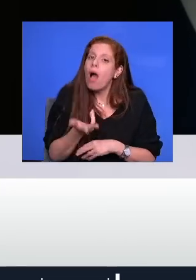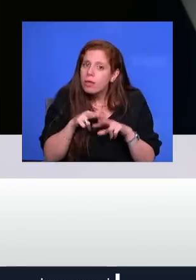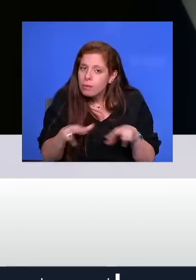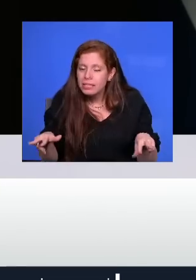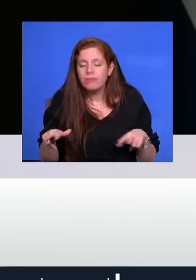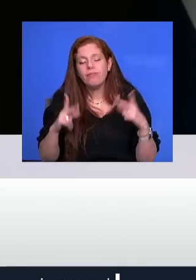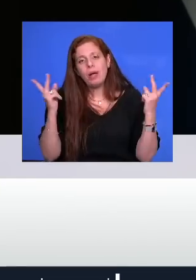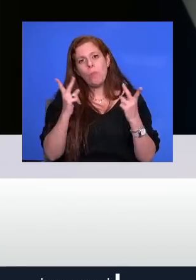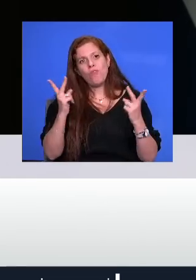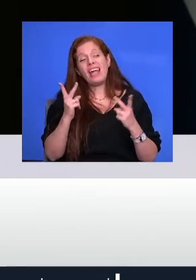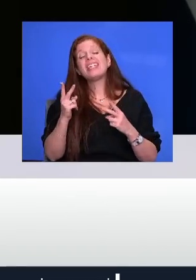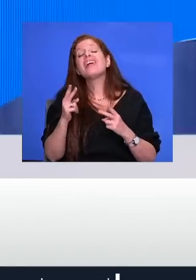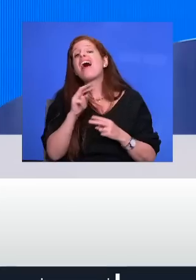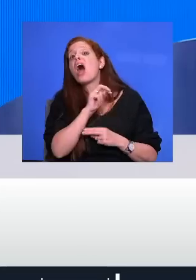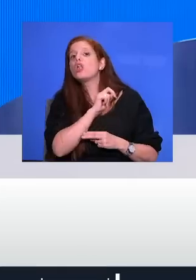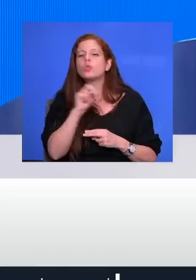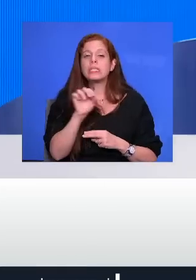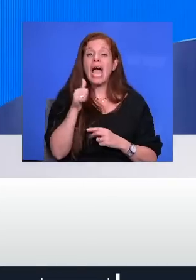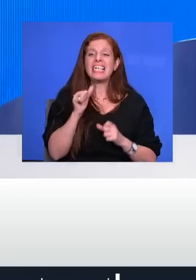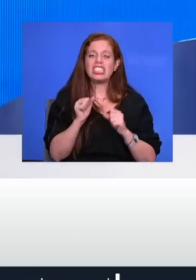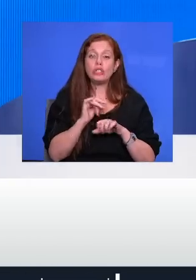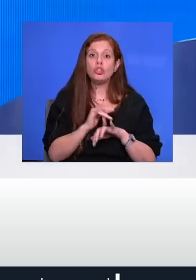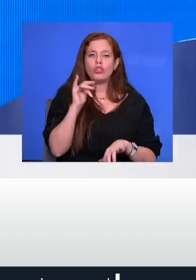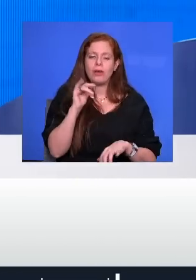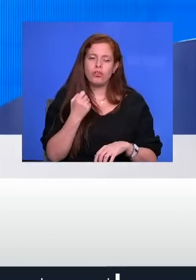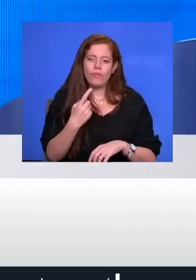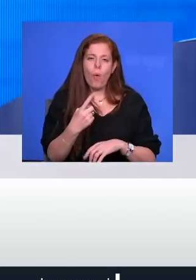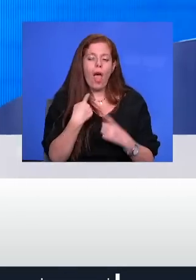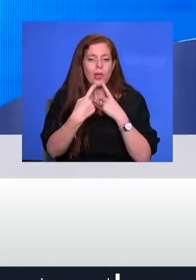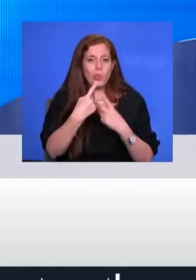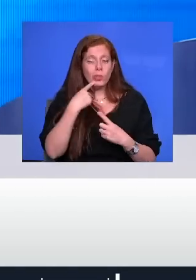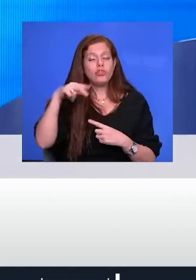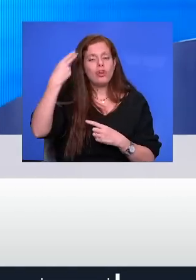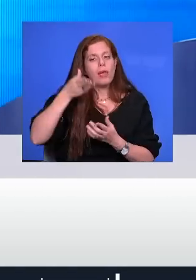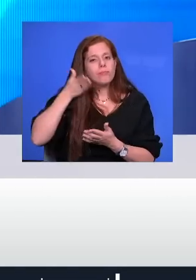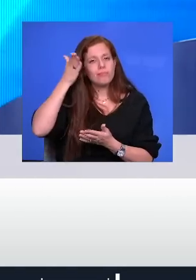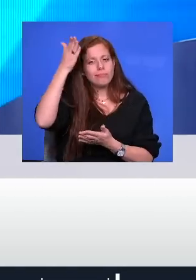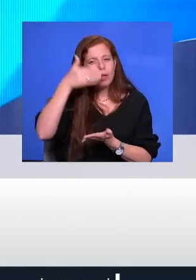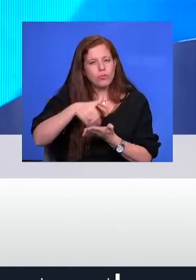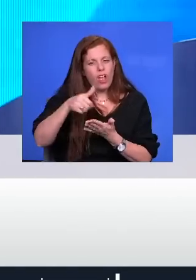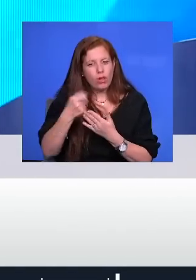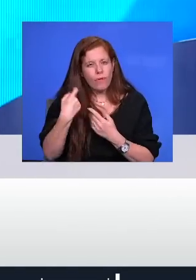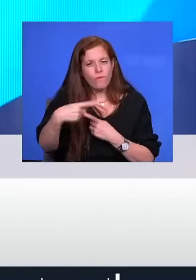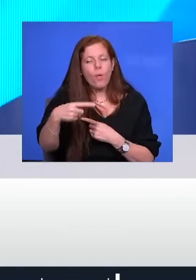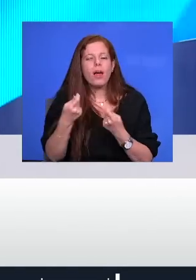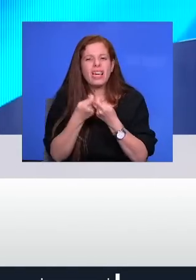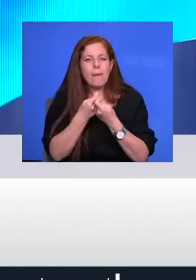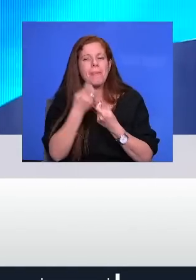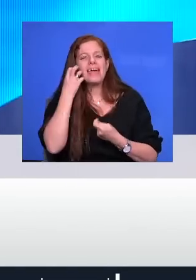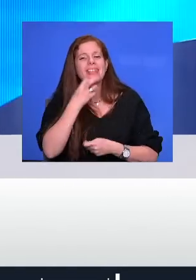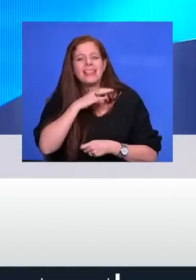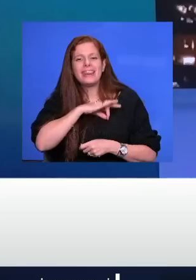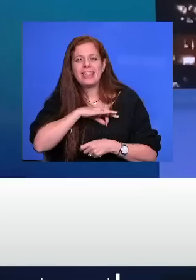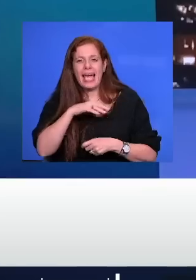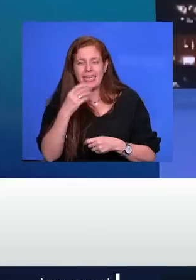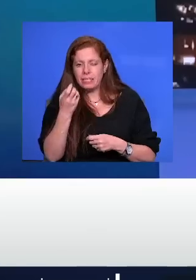וכמובן הנושא הנפיץ של השבוע, הדיון שצפוי בהמשך השבוע בעניין דרי, וצפוי להיות ההתנגשות הראשונה.